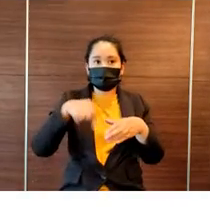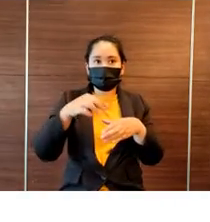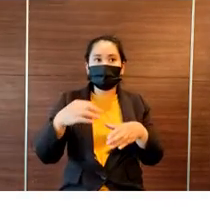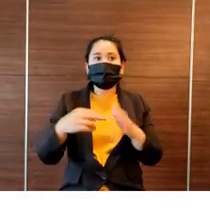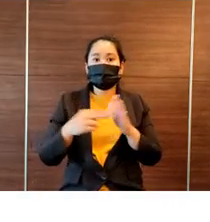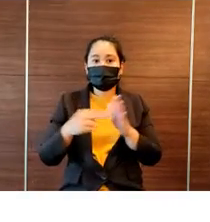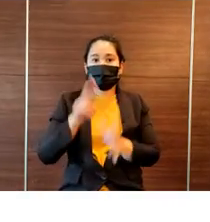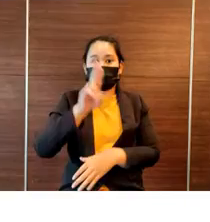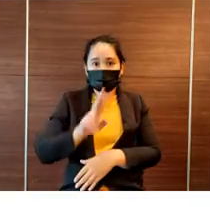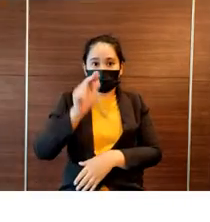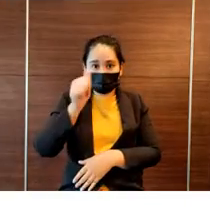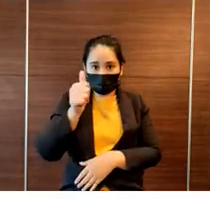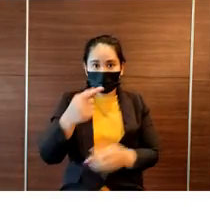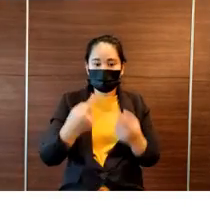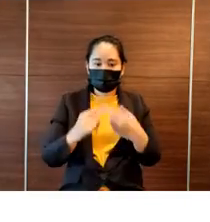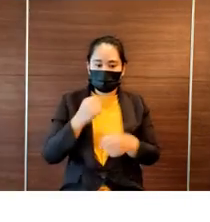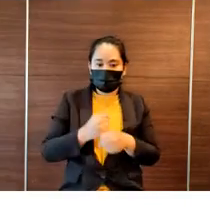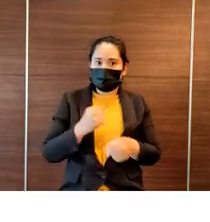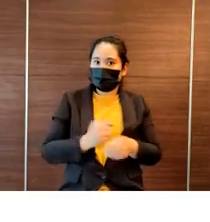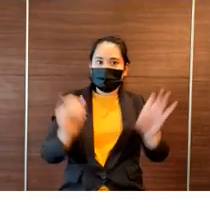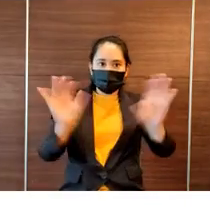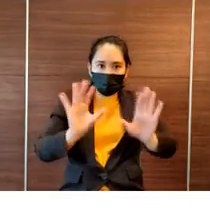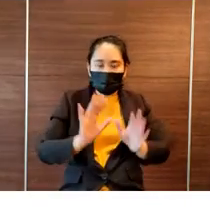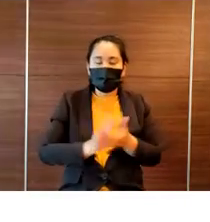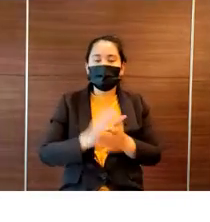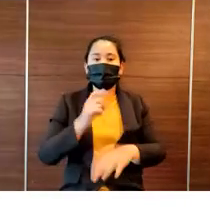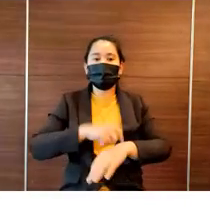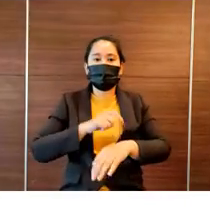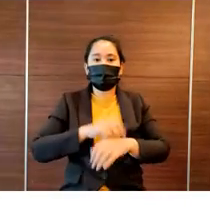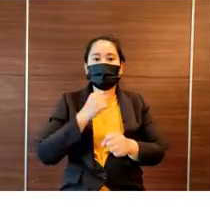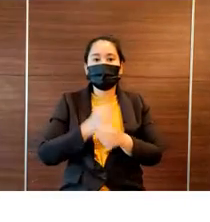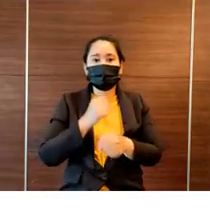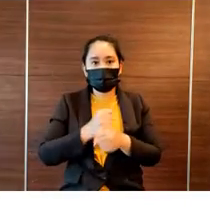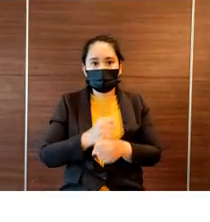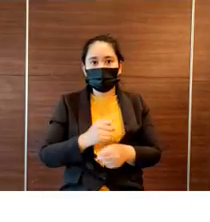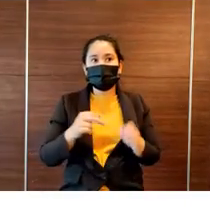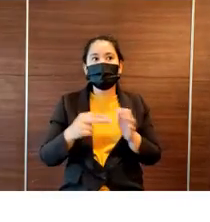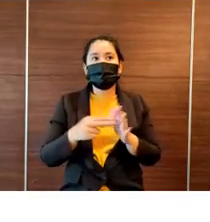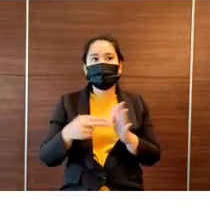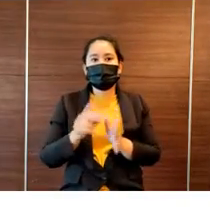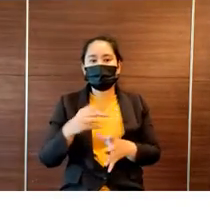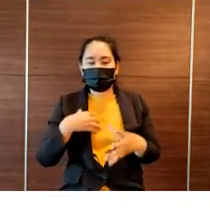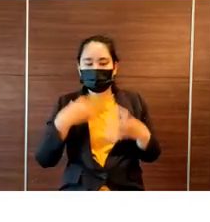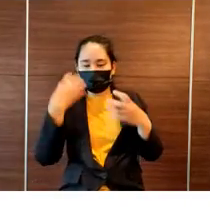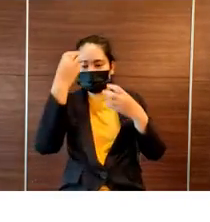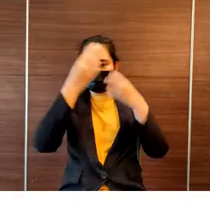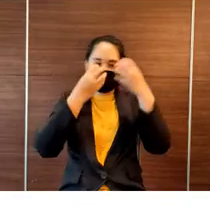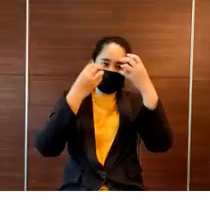ช้ได้แต่อย่ามาใช้ที่ทำงานแล้วในเวลางานต้องแบบไม่มีอาการเมา